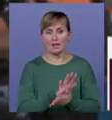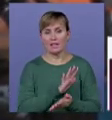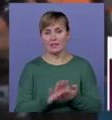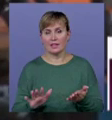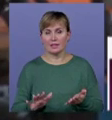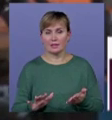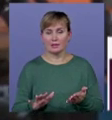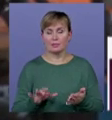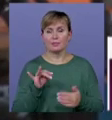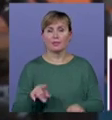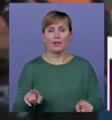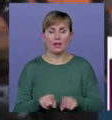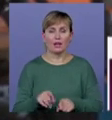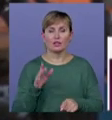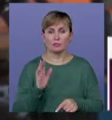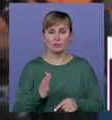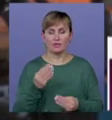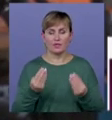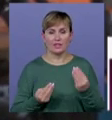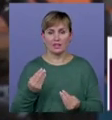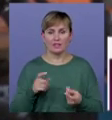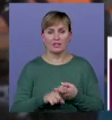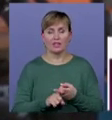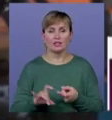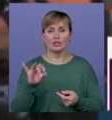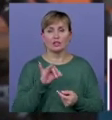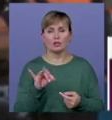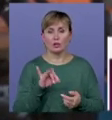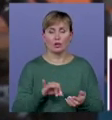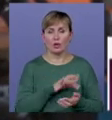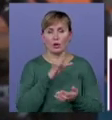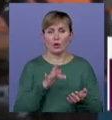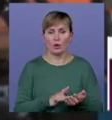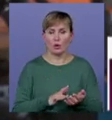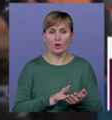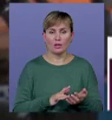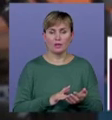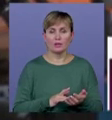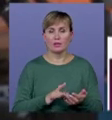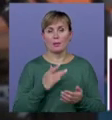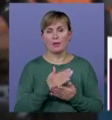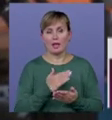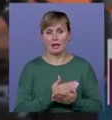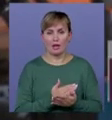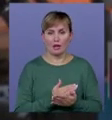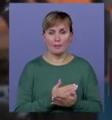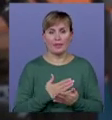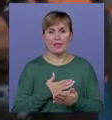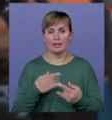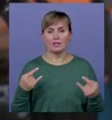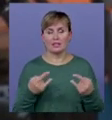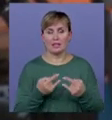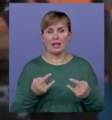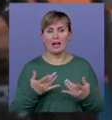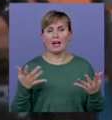благотворительную акцию. Также будет викторина, связанная с историей города, с историей контента, программ нашего канала.